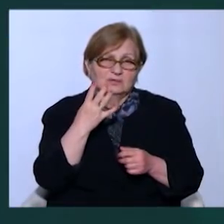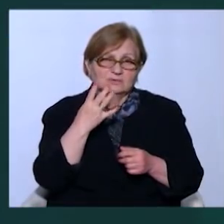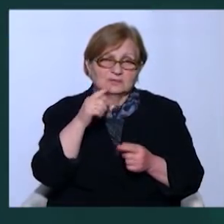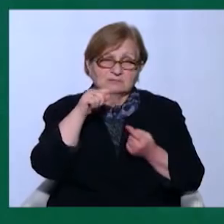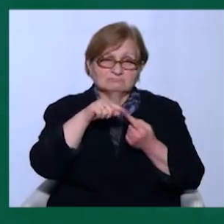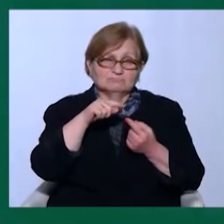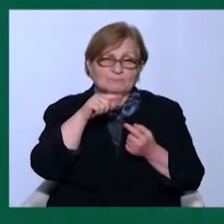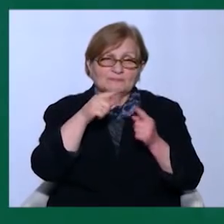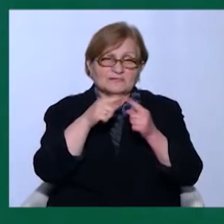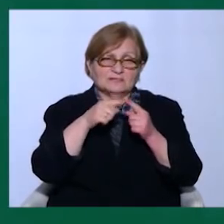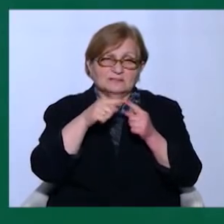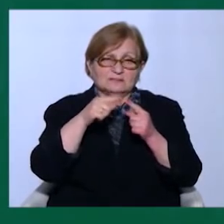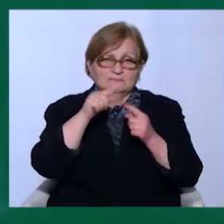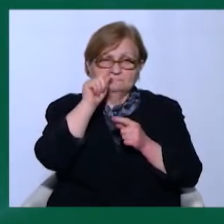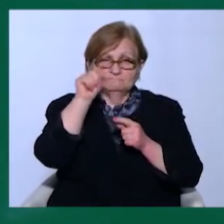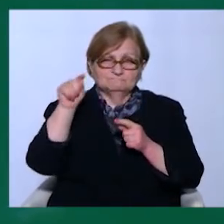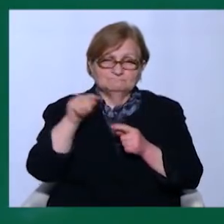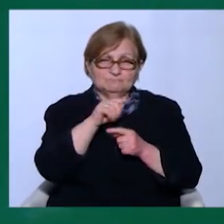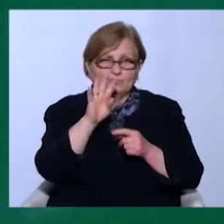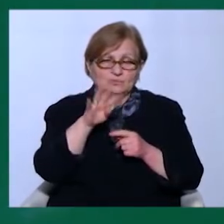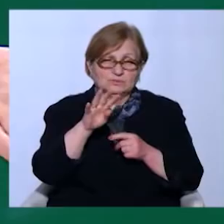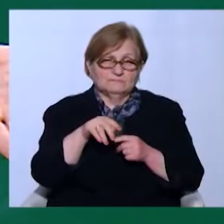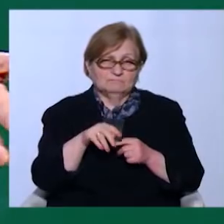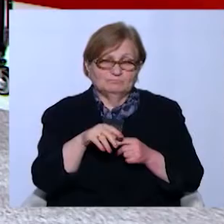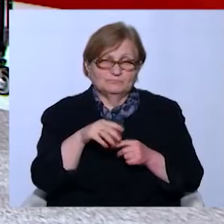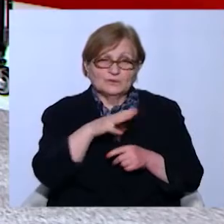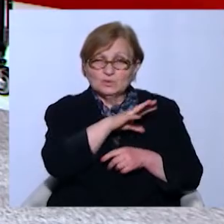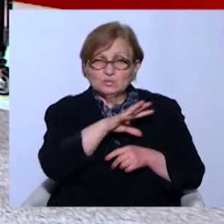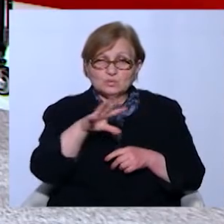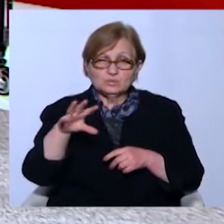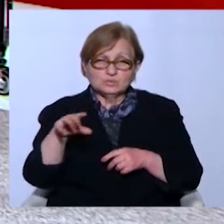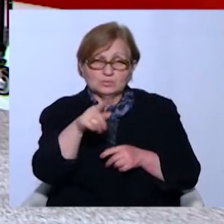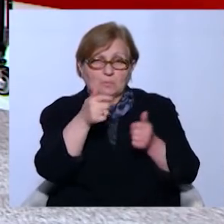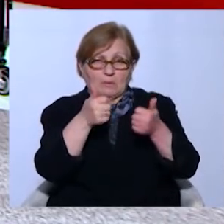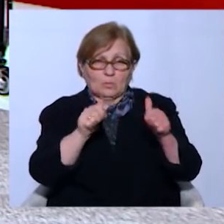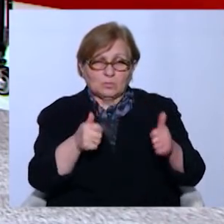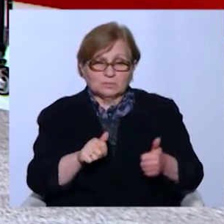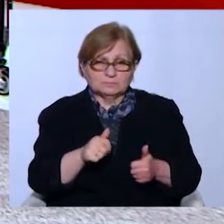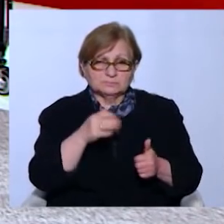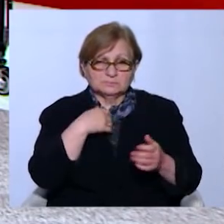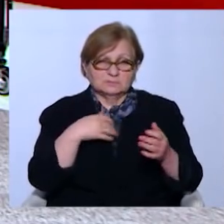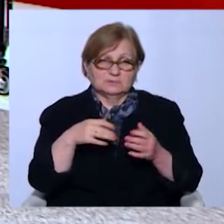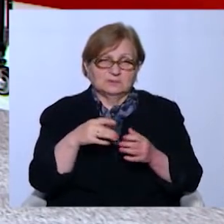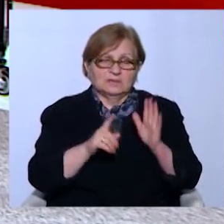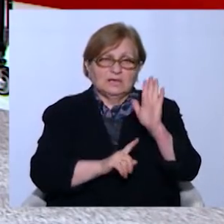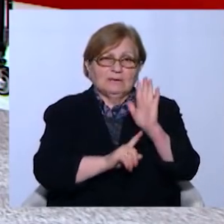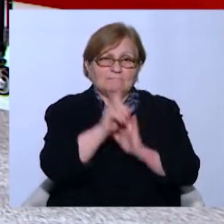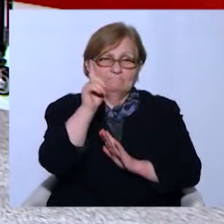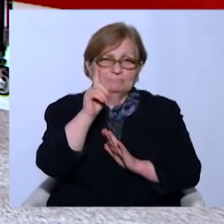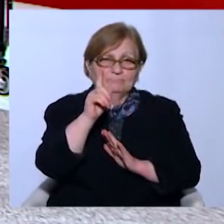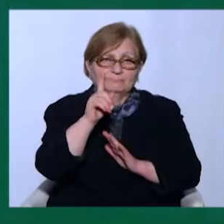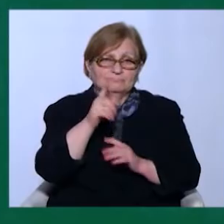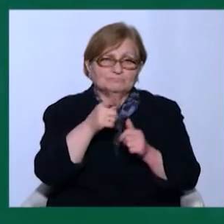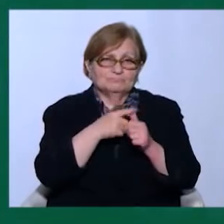წვერო. ახლა მე მინდა გესაუბროთ აი ამ ფიგურებზე. მოდი დავიწყოთ პირველი ფიგურით,